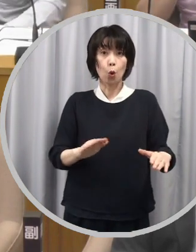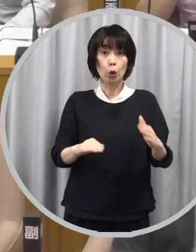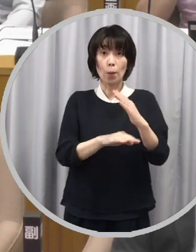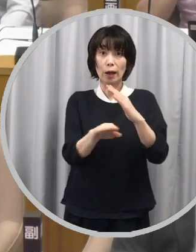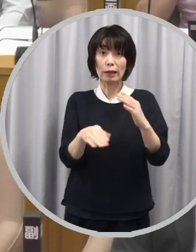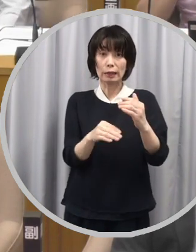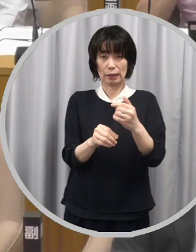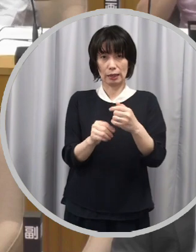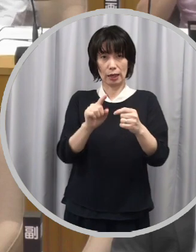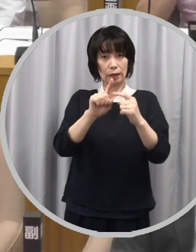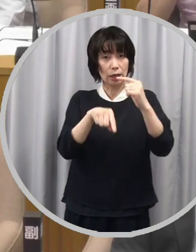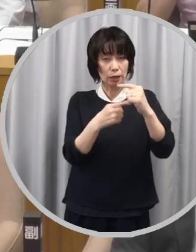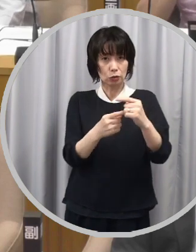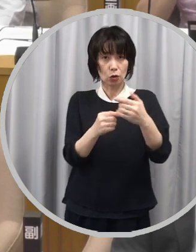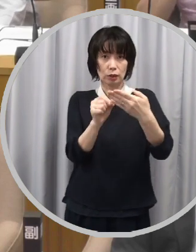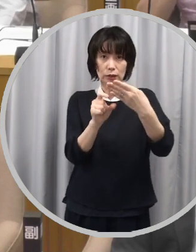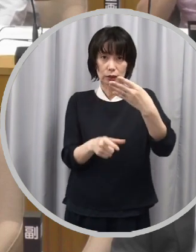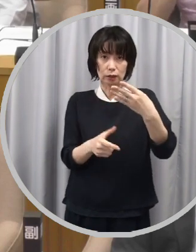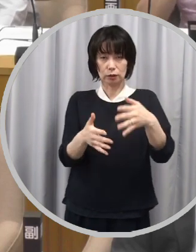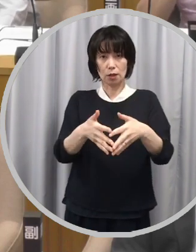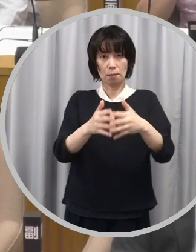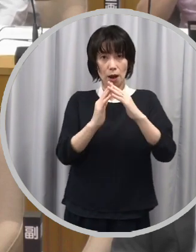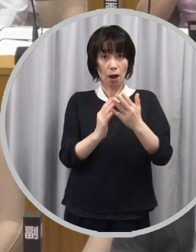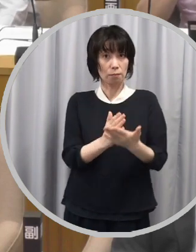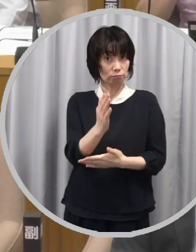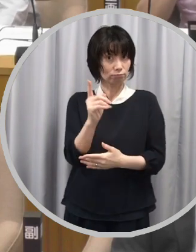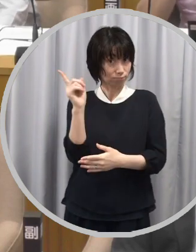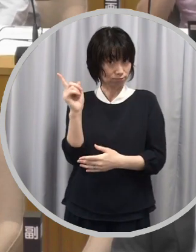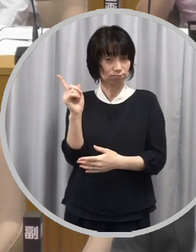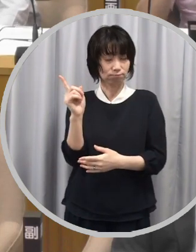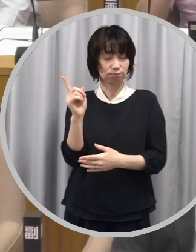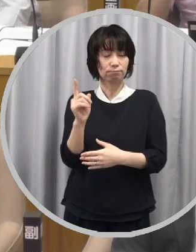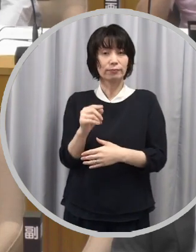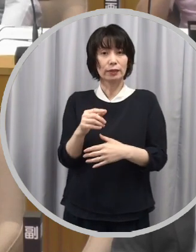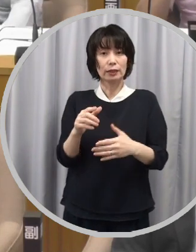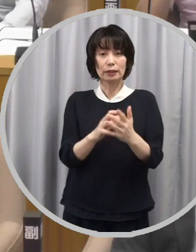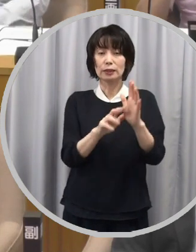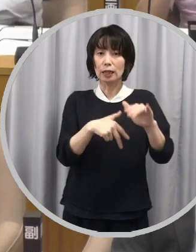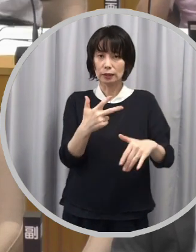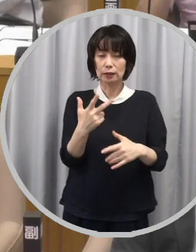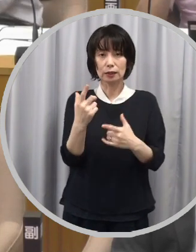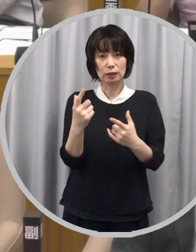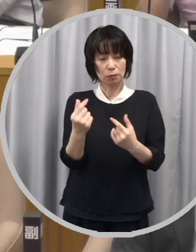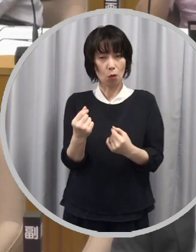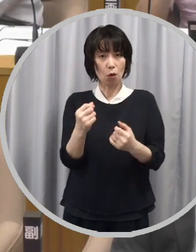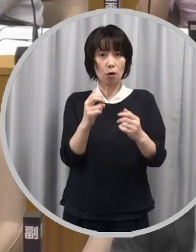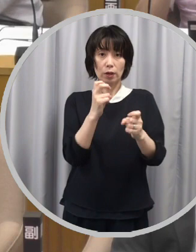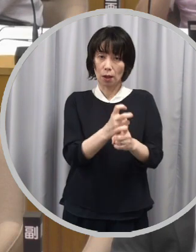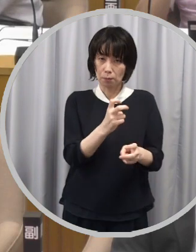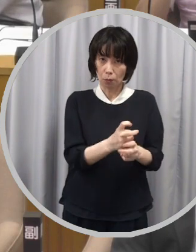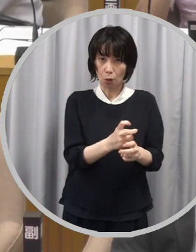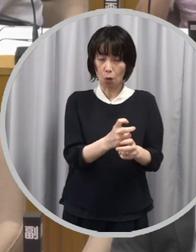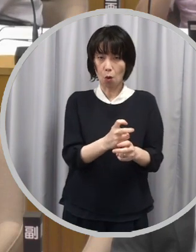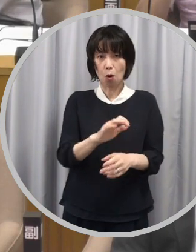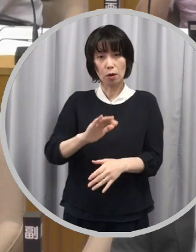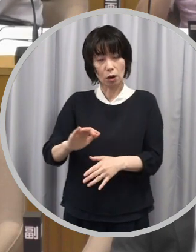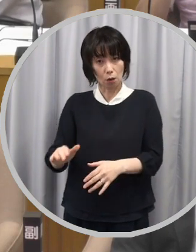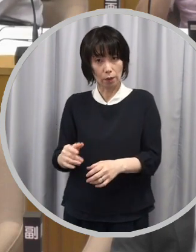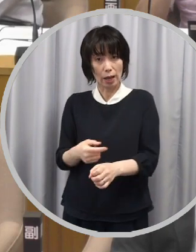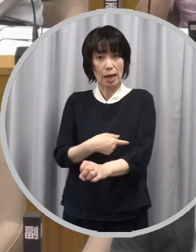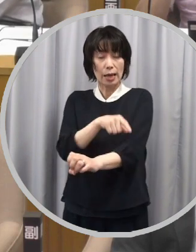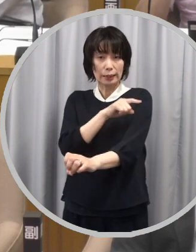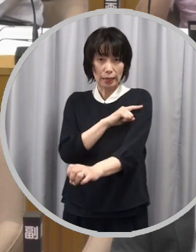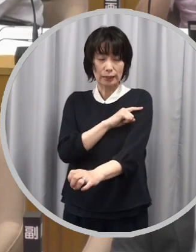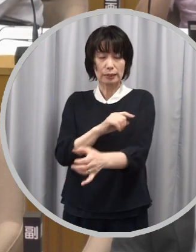本年4月に創設をされ、本市におきましても我が国の日本国憲法や児童の権利に関